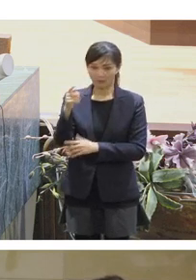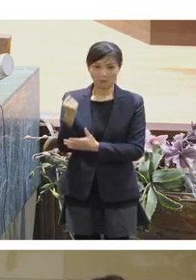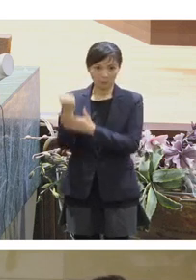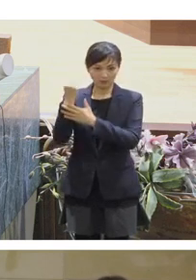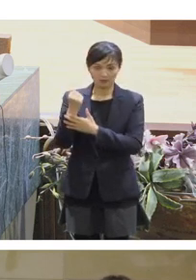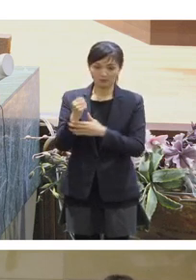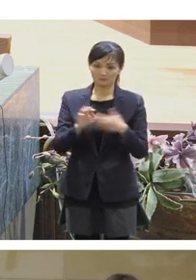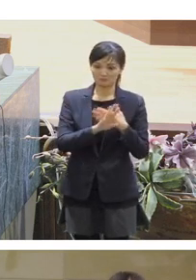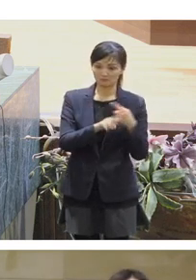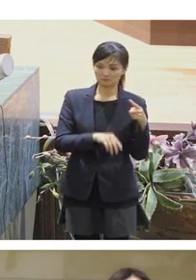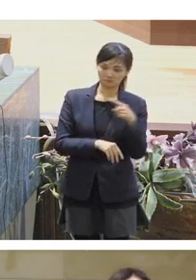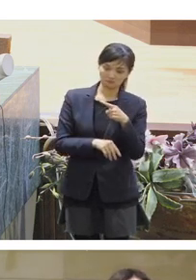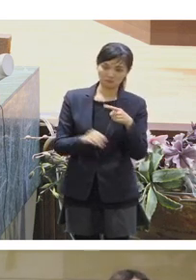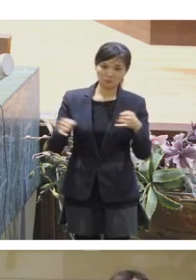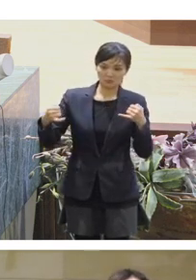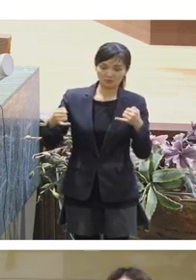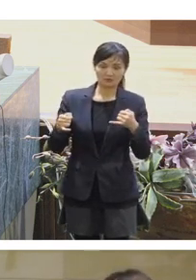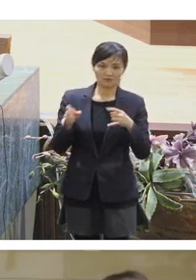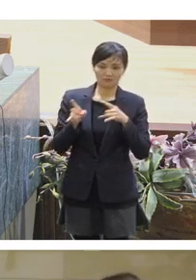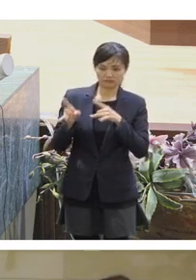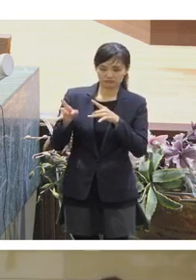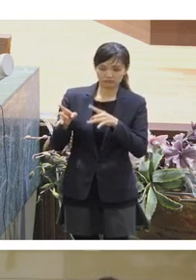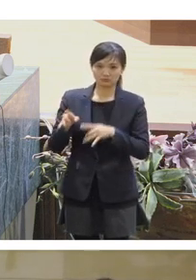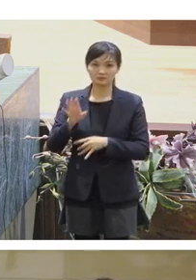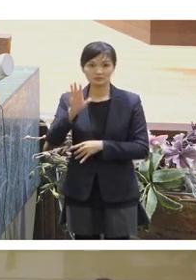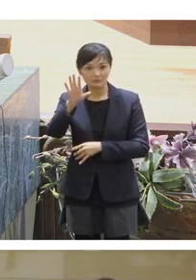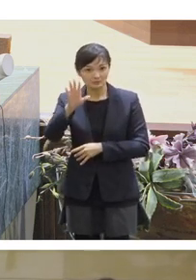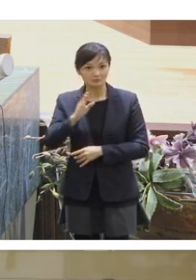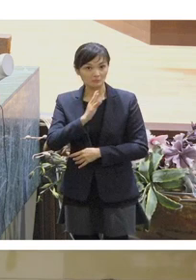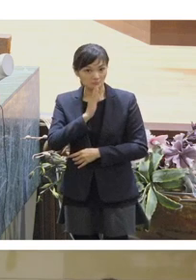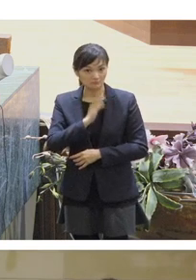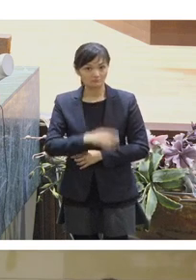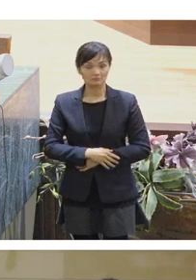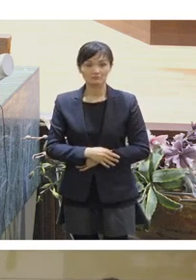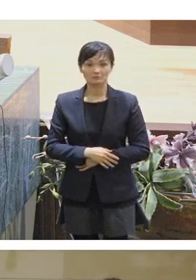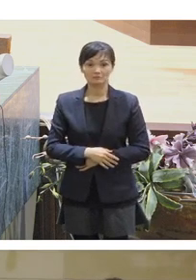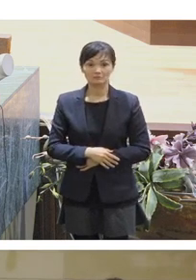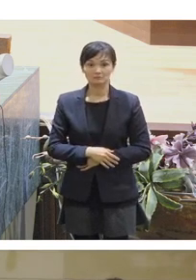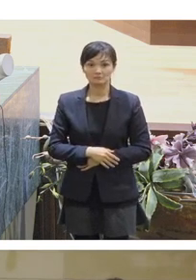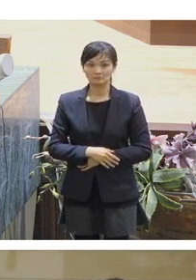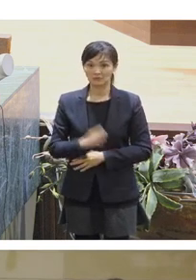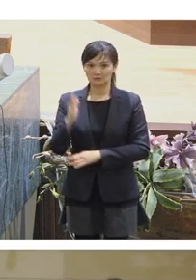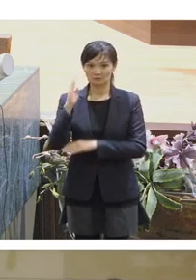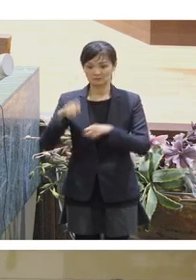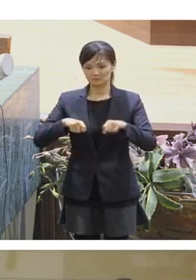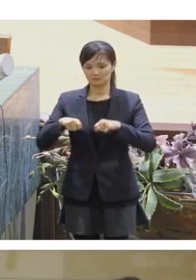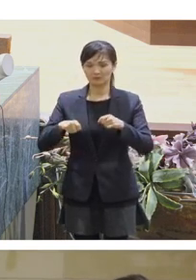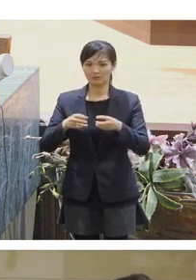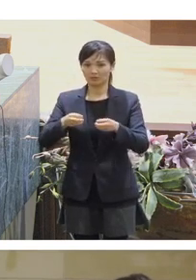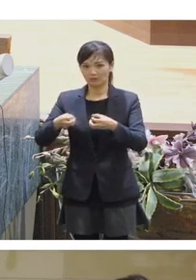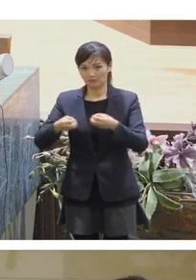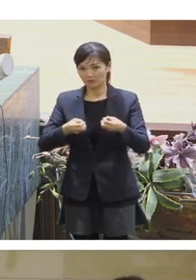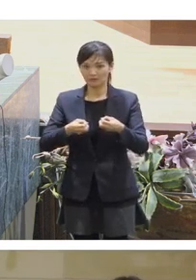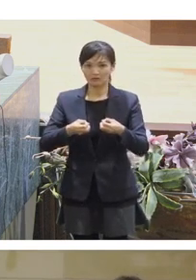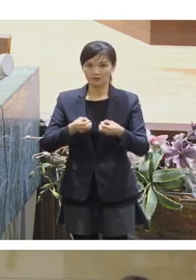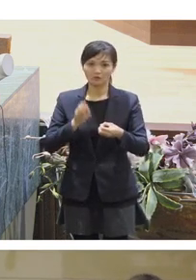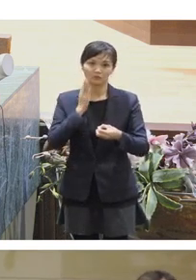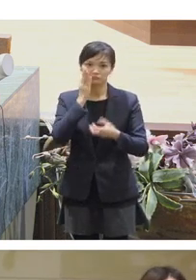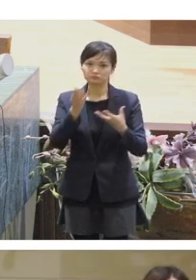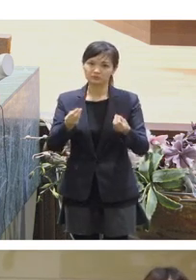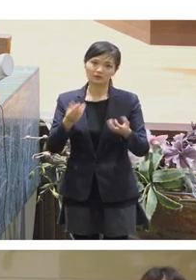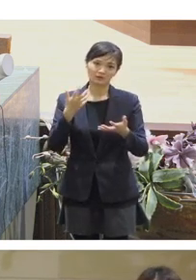出征洗版，就刚刚的出征哈，出征议题让政策难以讨论，请问唐凤对此有什么看